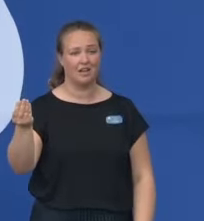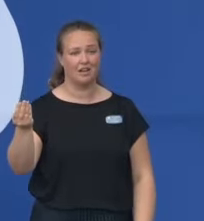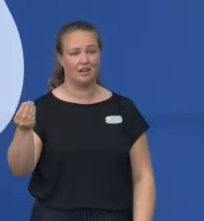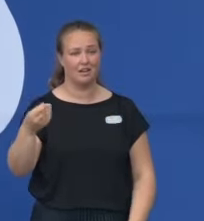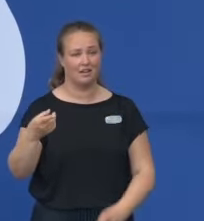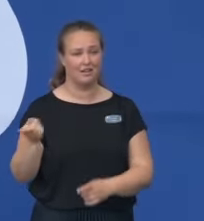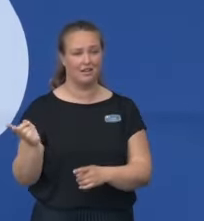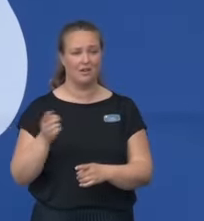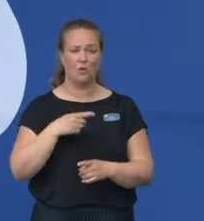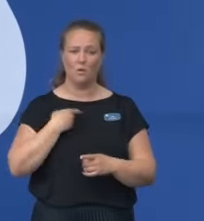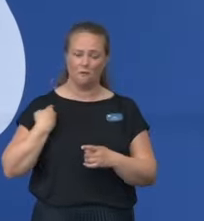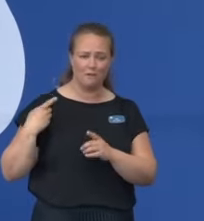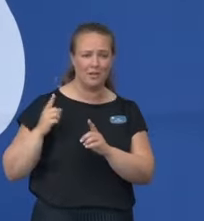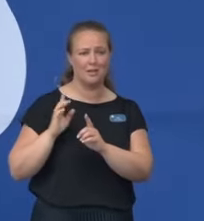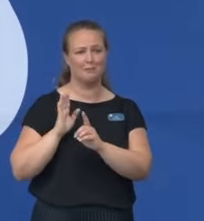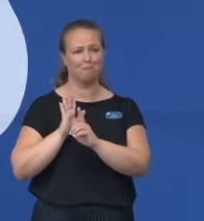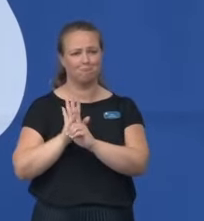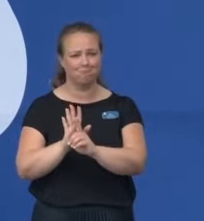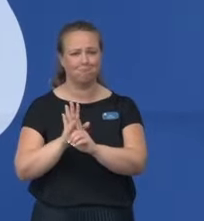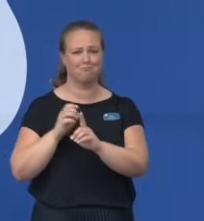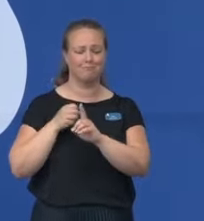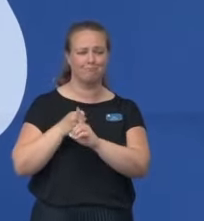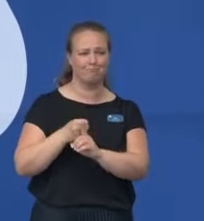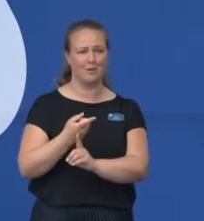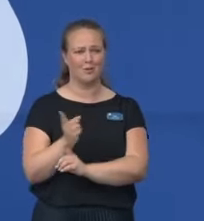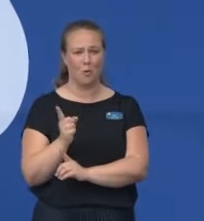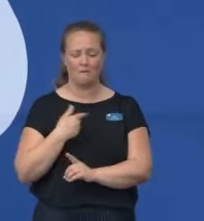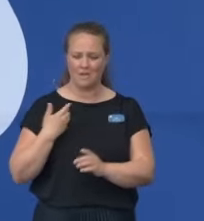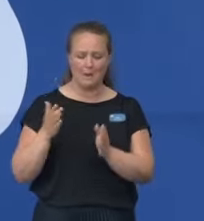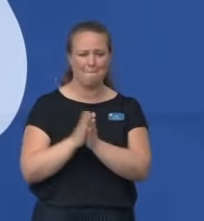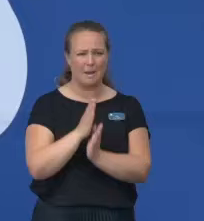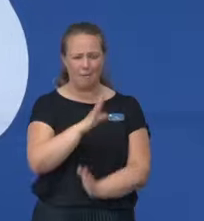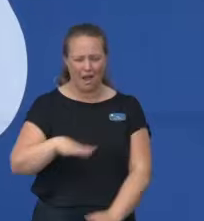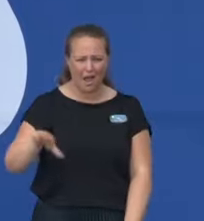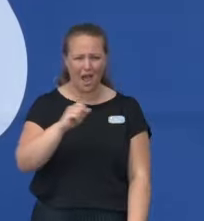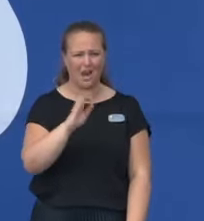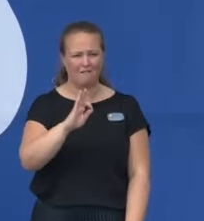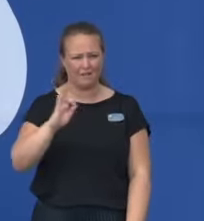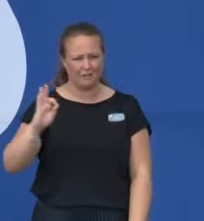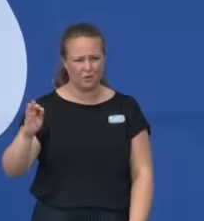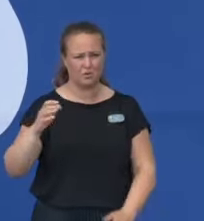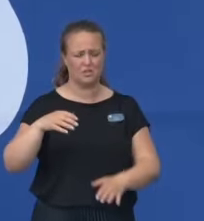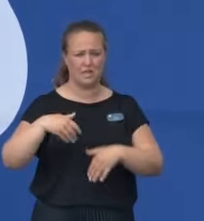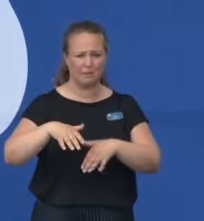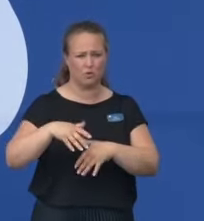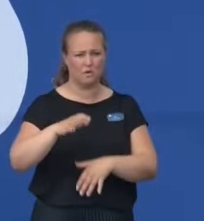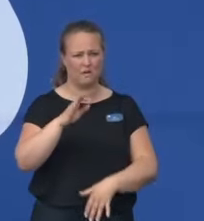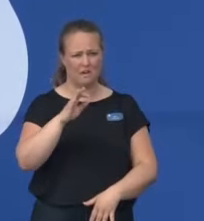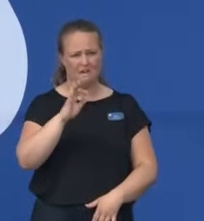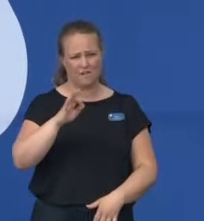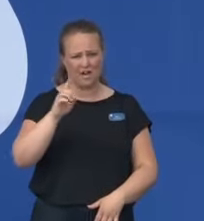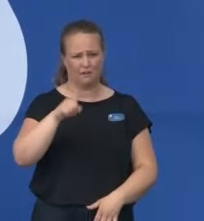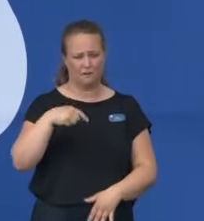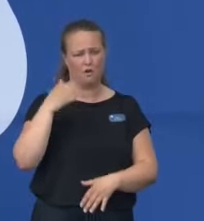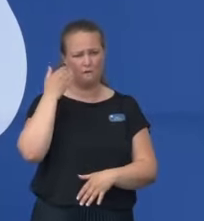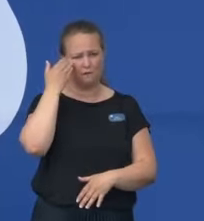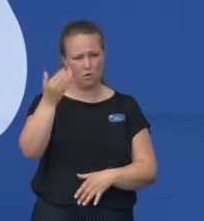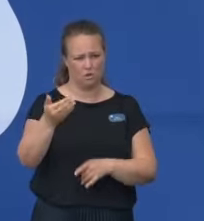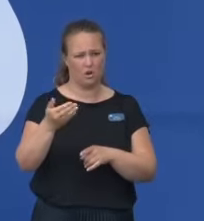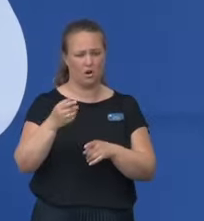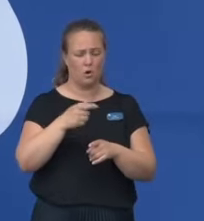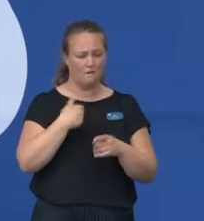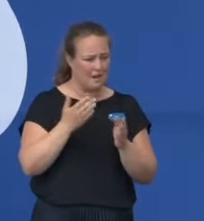är ju på varenda Fridays for Future-demonstration. Vi är ju med varje vecka på Palestina-demonstrationerna. Var